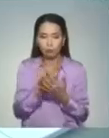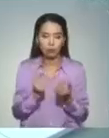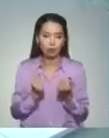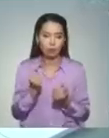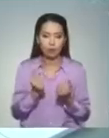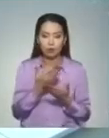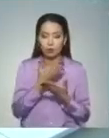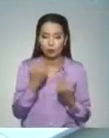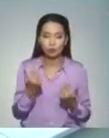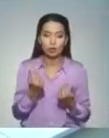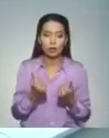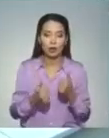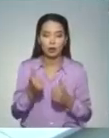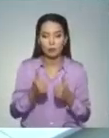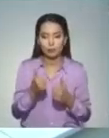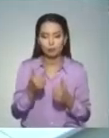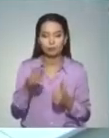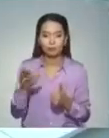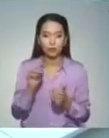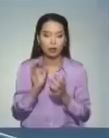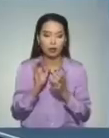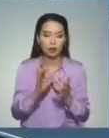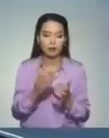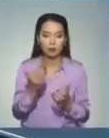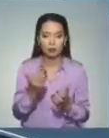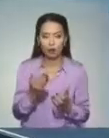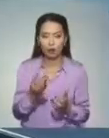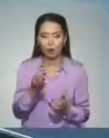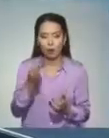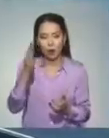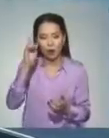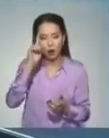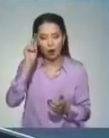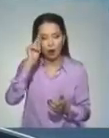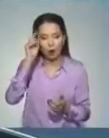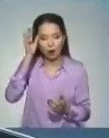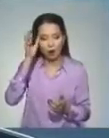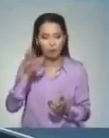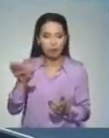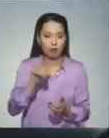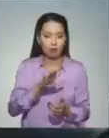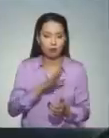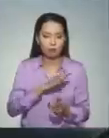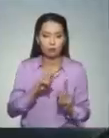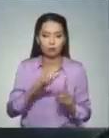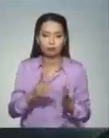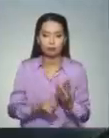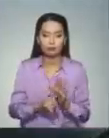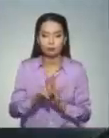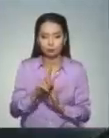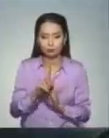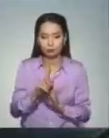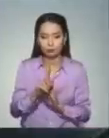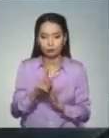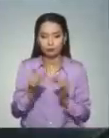поехать на соревнования, школа брала автобус у районного отдела образования. В тот раз руководство ДЮСШ решило иначе. Доставку отвечает